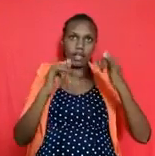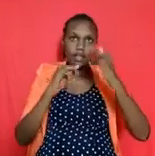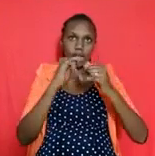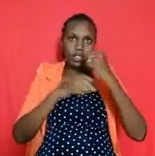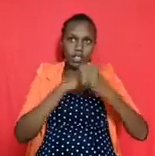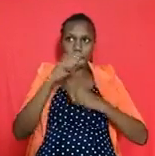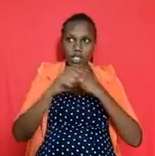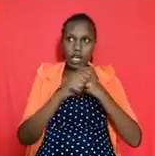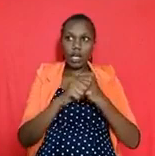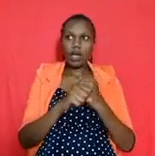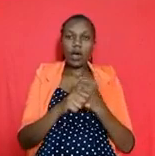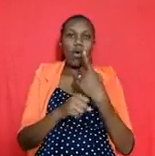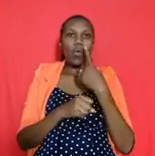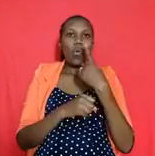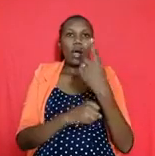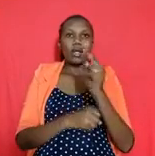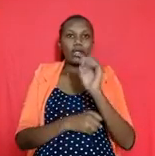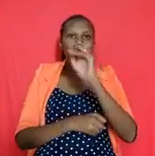toekirire milioni igana rimwe